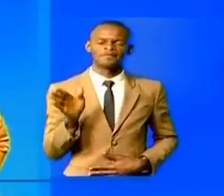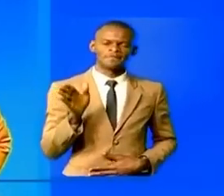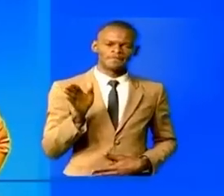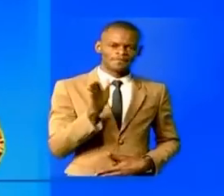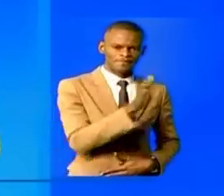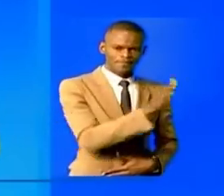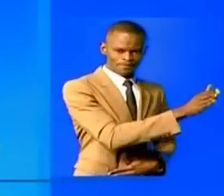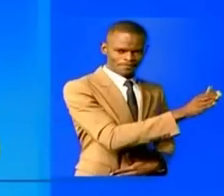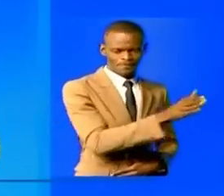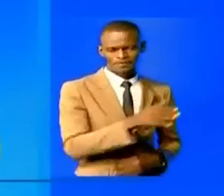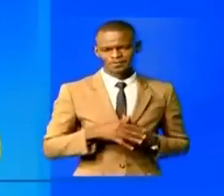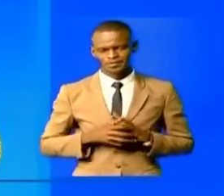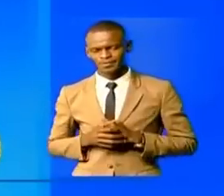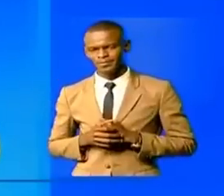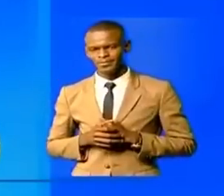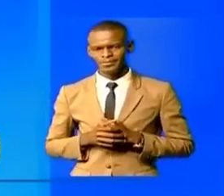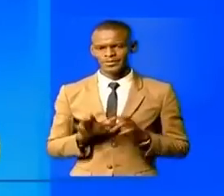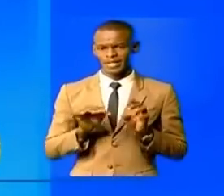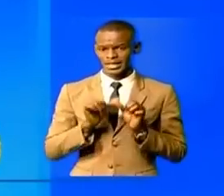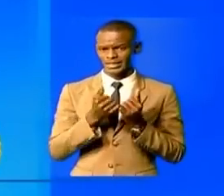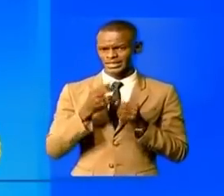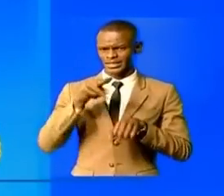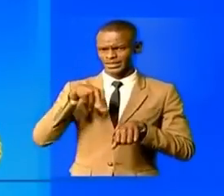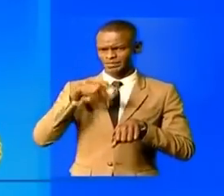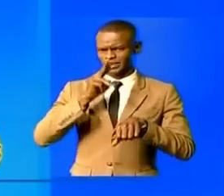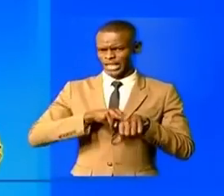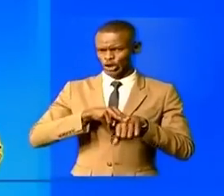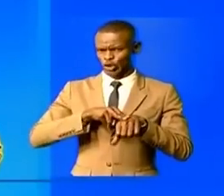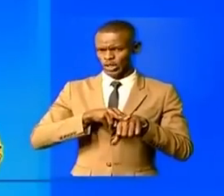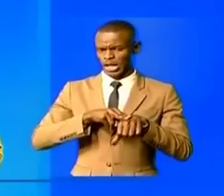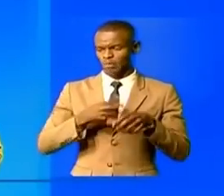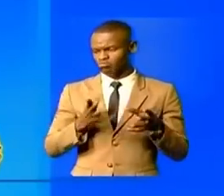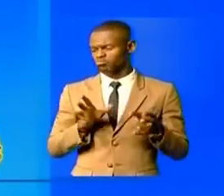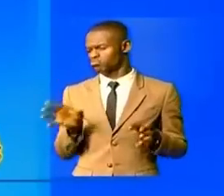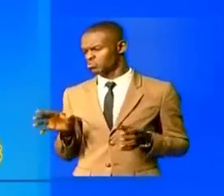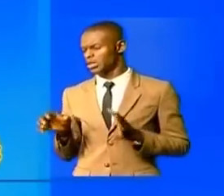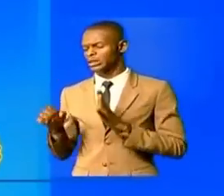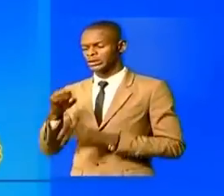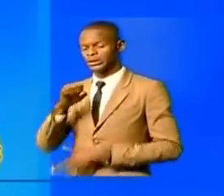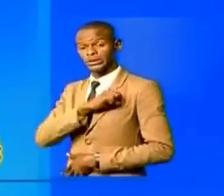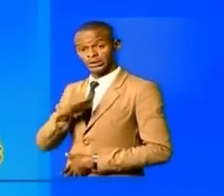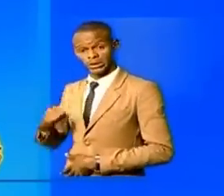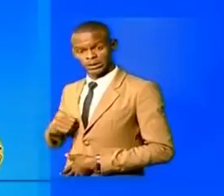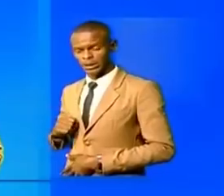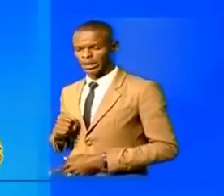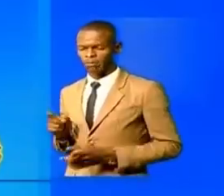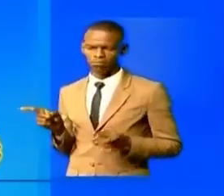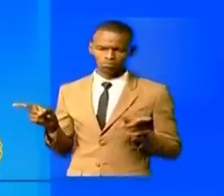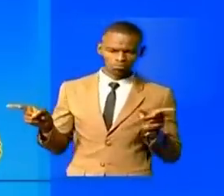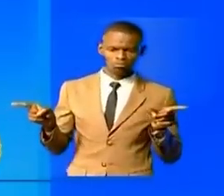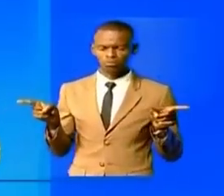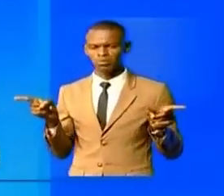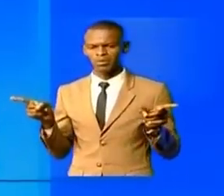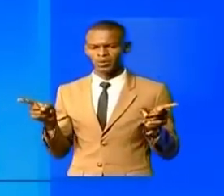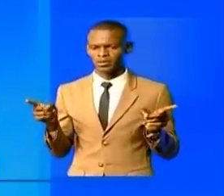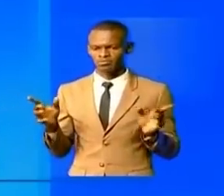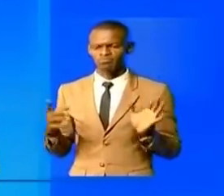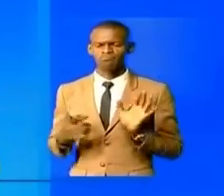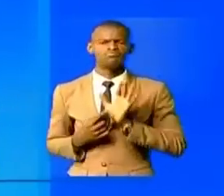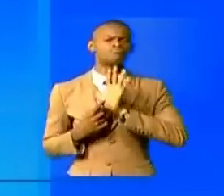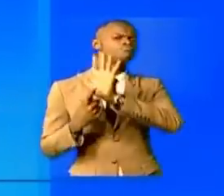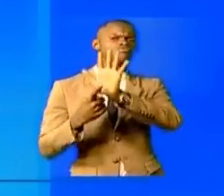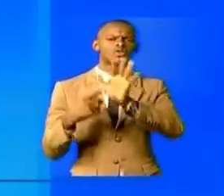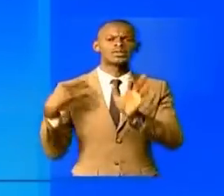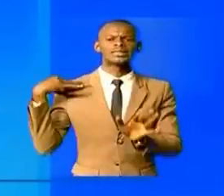Qui de l'Assemblée nationale et du Sénat est appelé à présenter un candidat au poste de juge constitutionnel, selon le